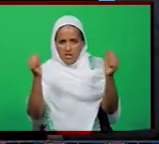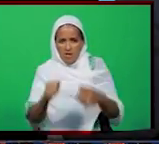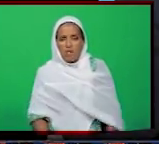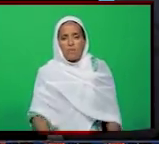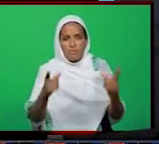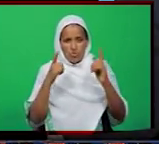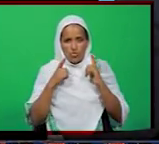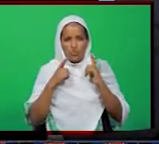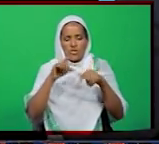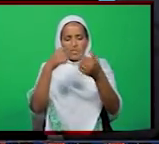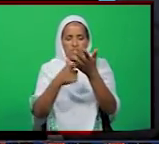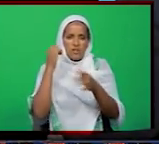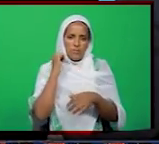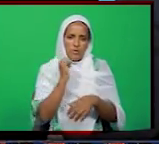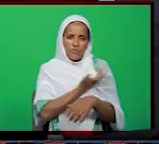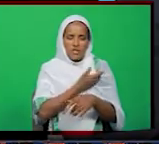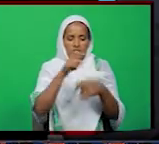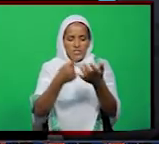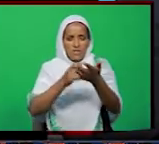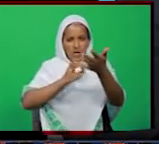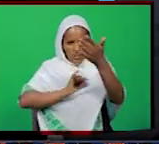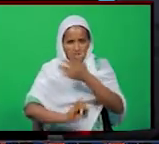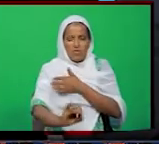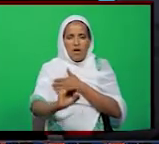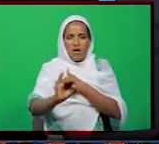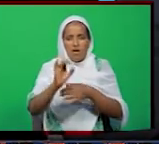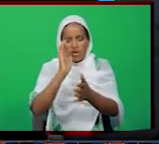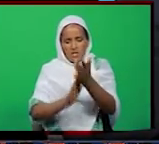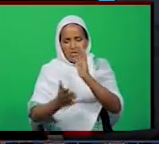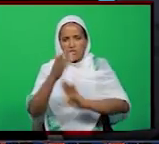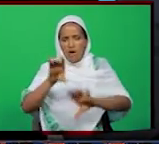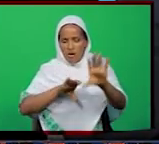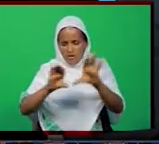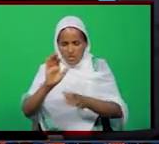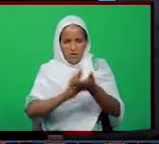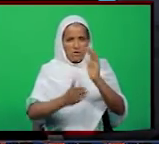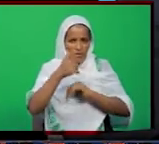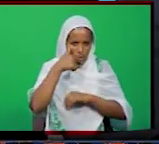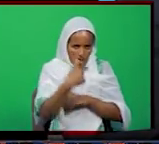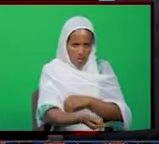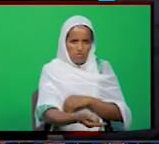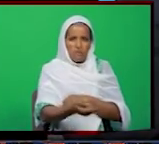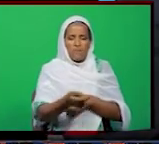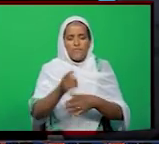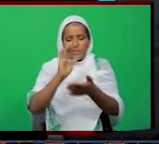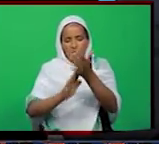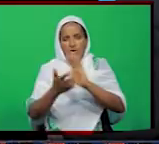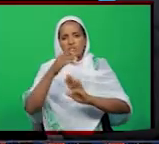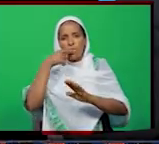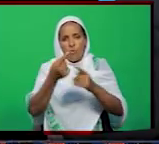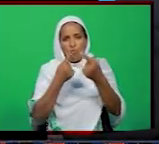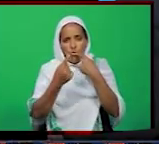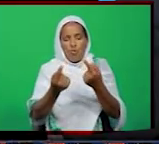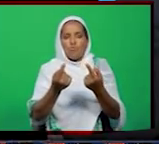ቢኖር ስለመቤታችን ስለልደታ ይቅር በዩ ይቅር በላት ይቅር ተባባሉ